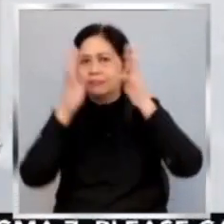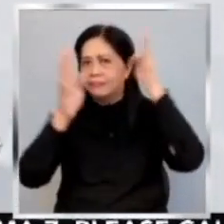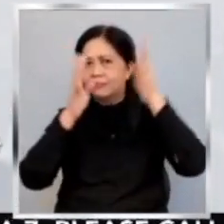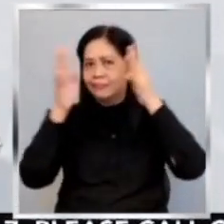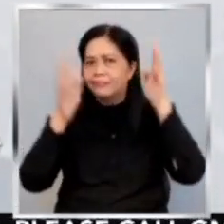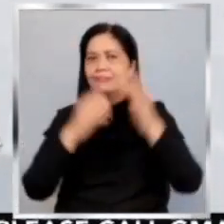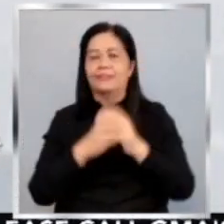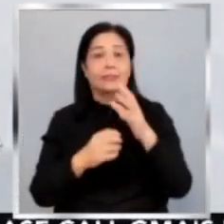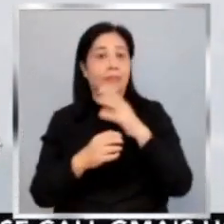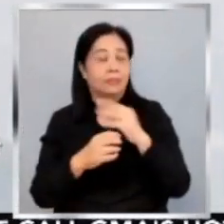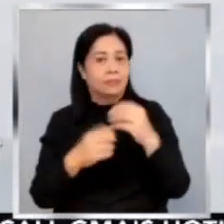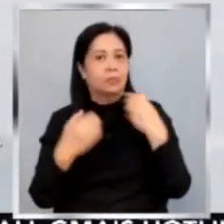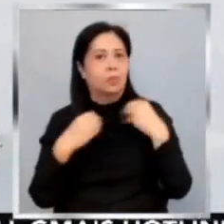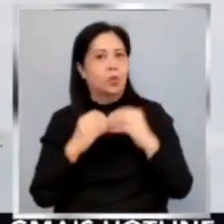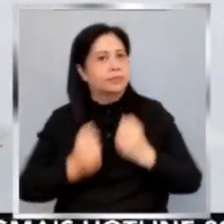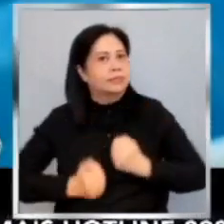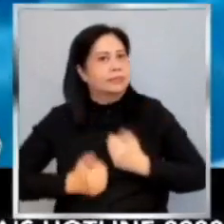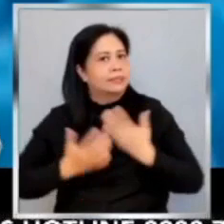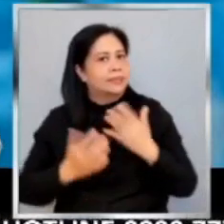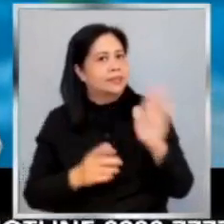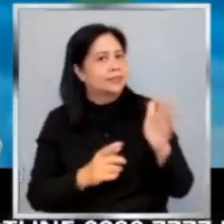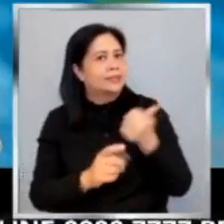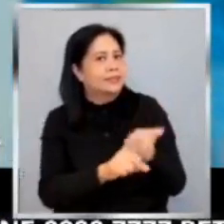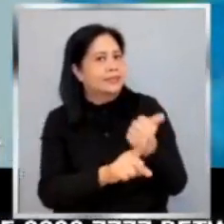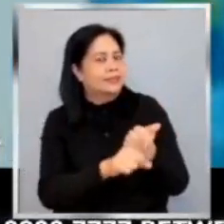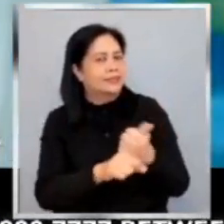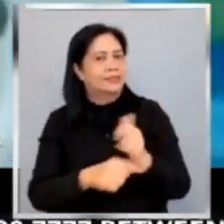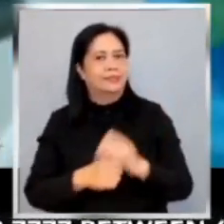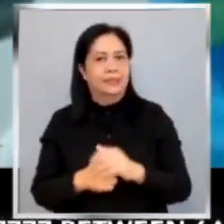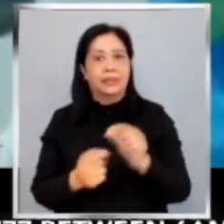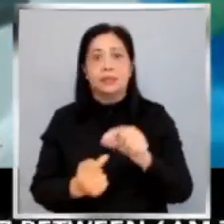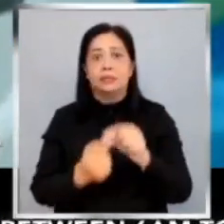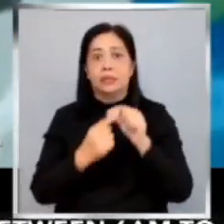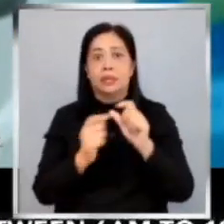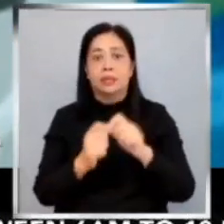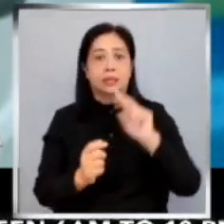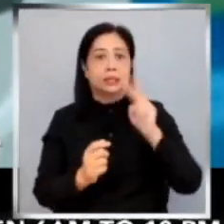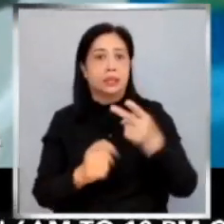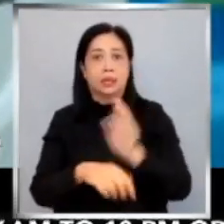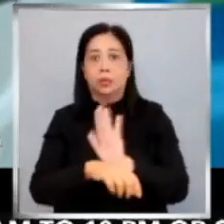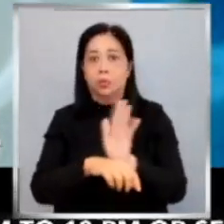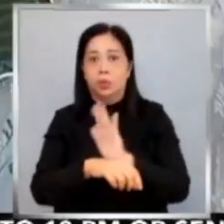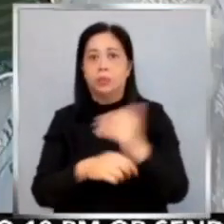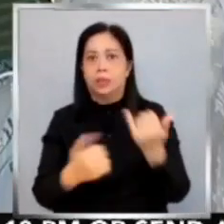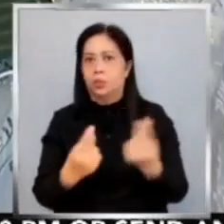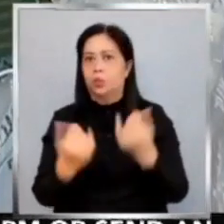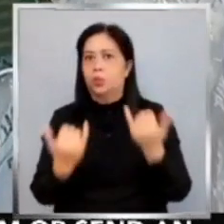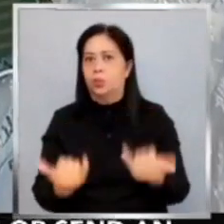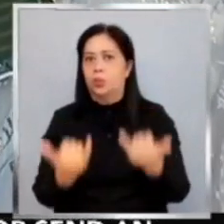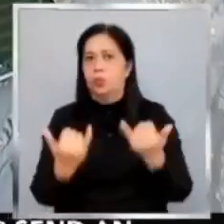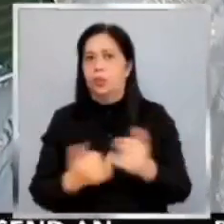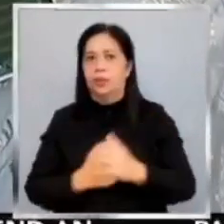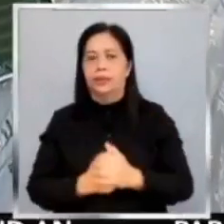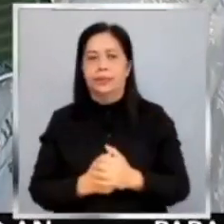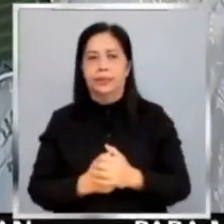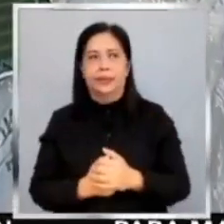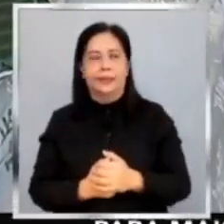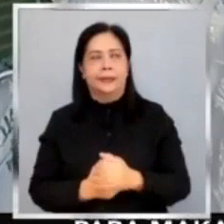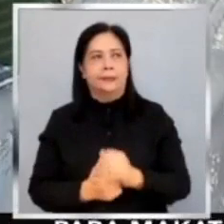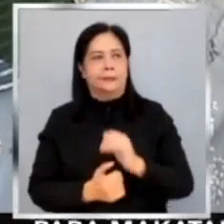at na-express ang kanyang sarili. Akala lalo na raw sa ikalawang pelikula na ginagawa niya. Talagang